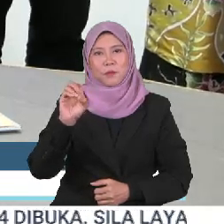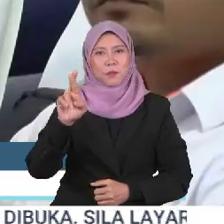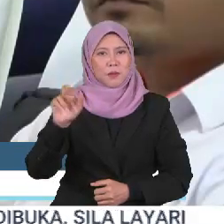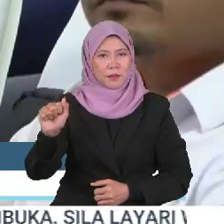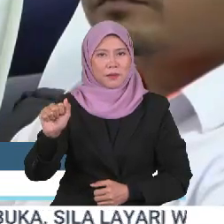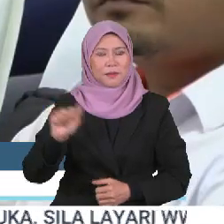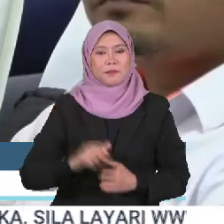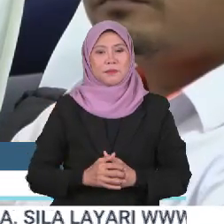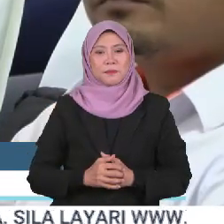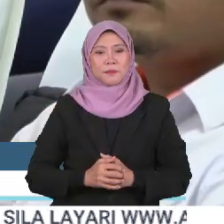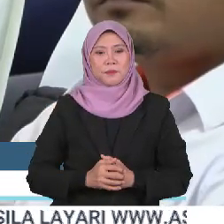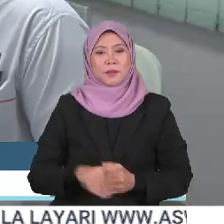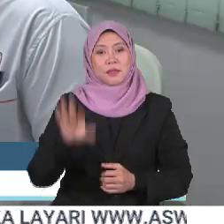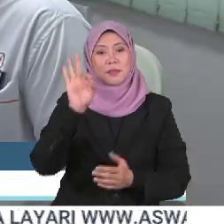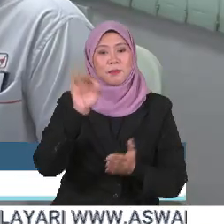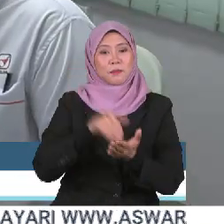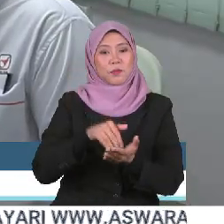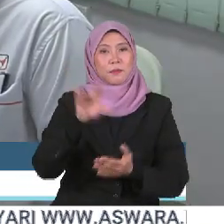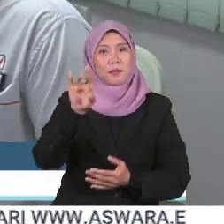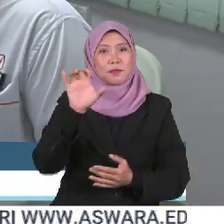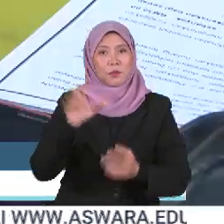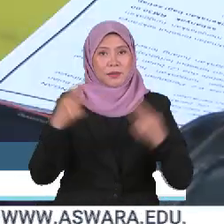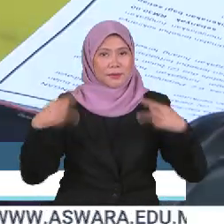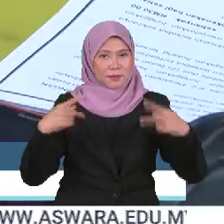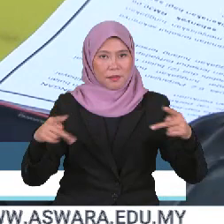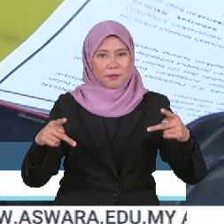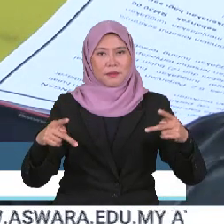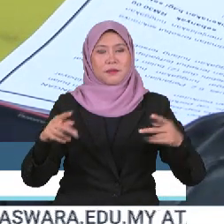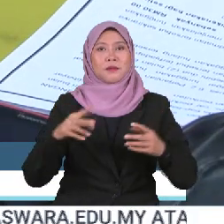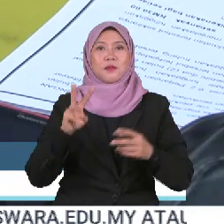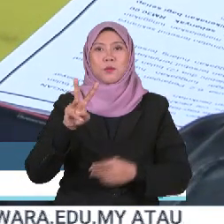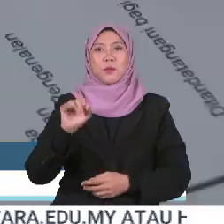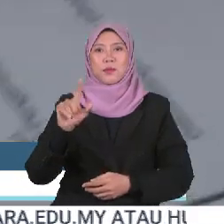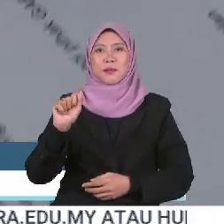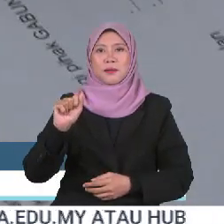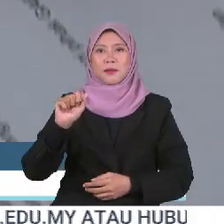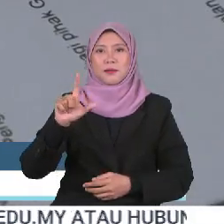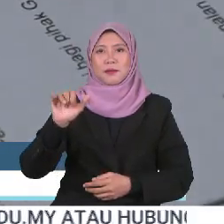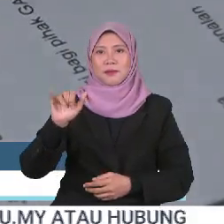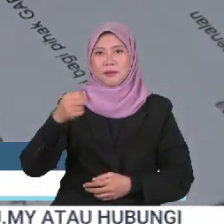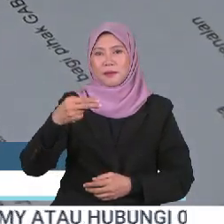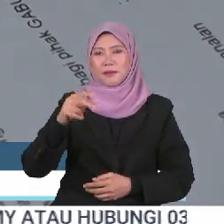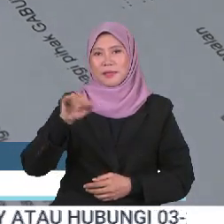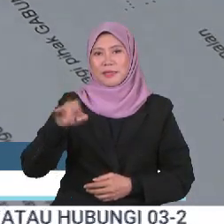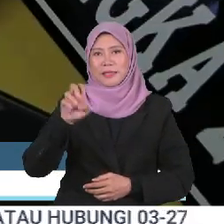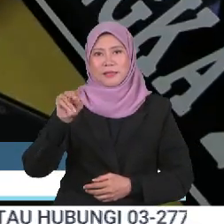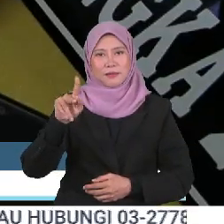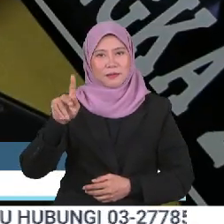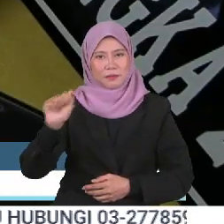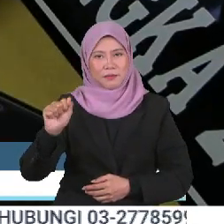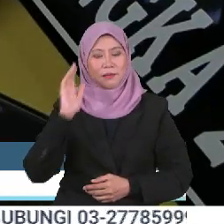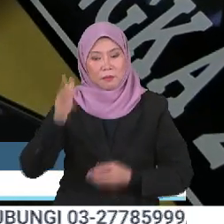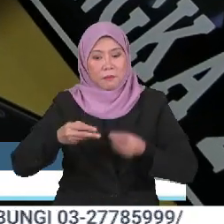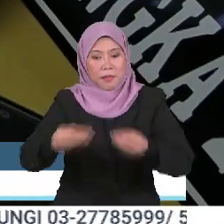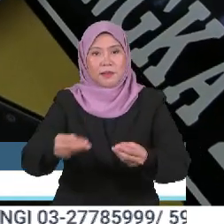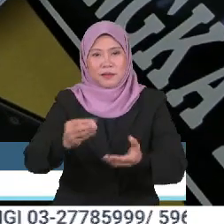FF. Kesemua 9,800 premis di Felda Wilayah Jengke diberikan tong sampah beroda berkapasiti